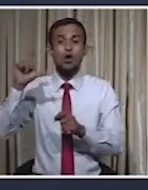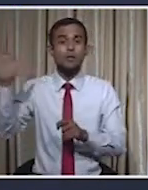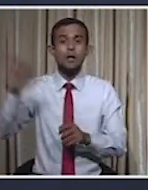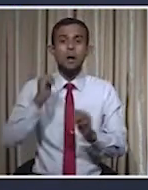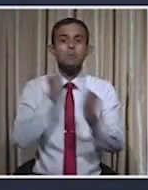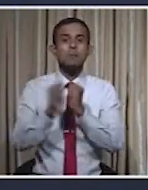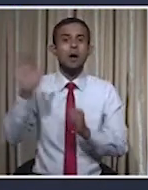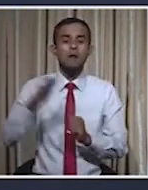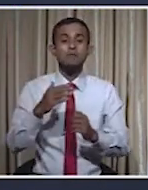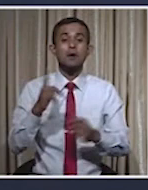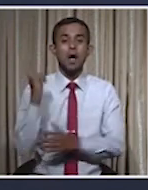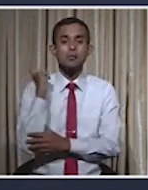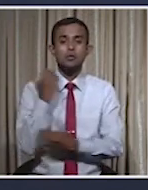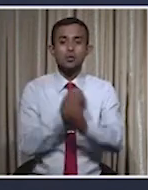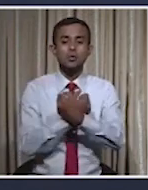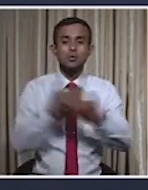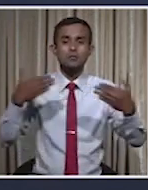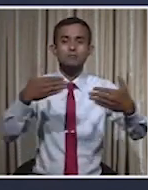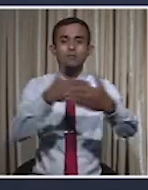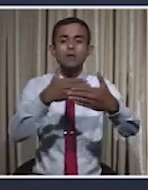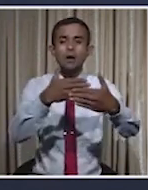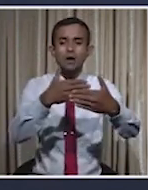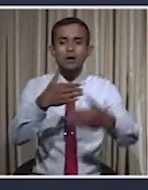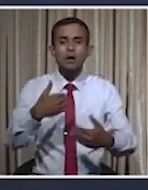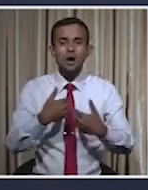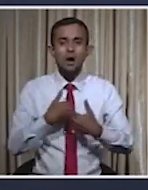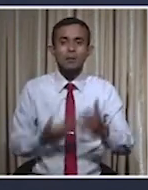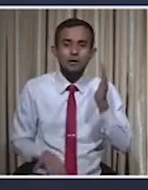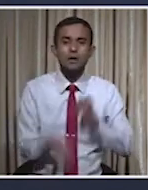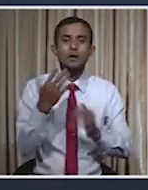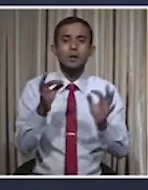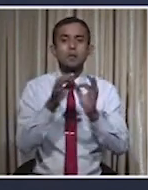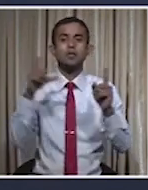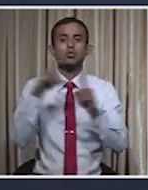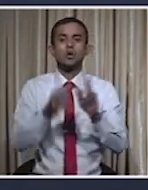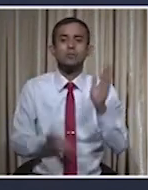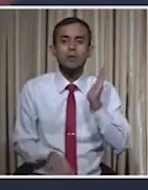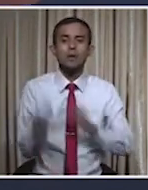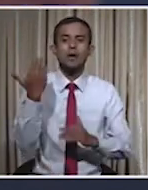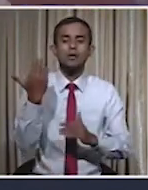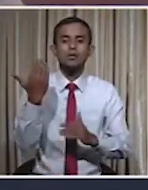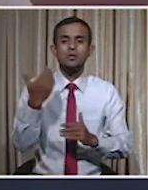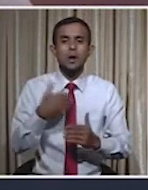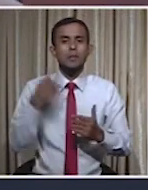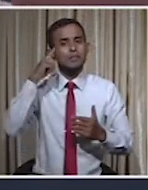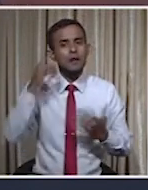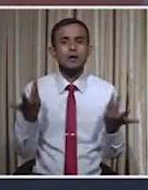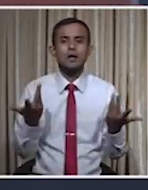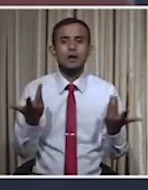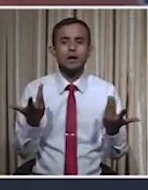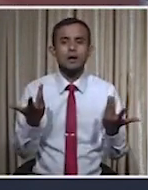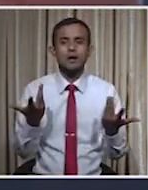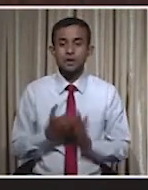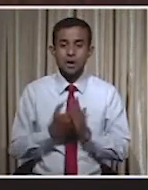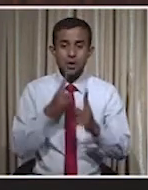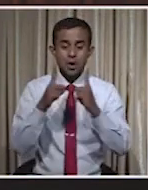ආමීක දාලා පොලිසිය දාලා බැරියර්ස් දාලා අපි දැනගන්න ඕනේ මොකද අපිත් දැන් යන්න තියෙනවා බදුල්ලට එතකොට මේ පිළිබඳව අපි දන්නේ නැහැ කතාව එතුමා මේ